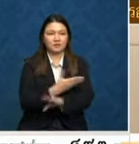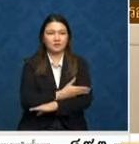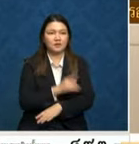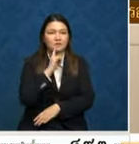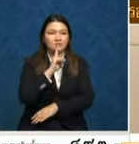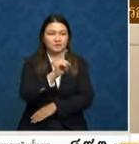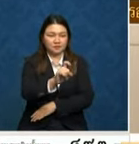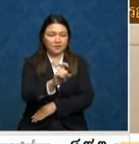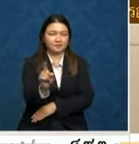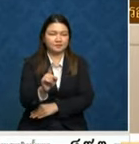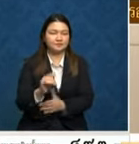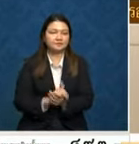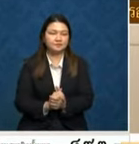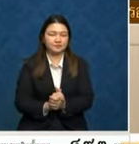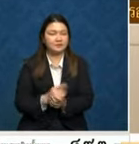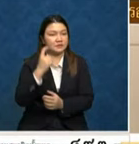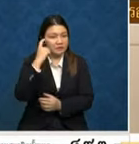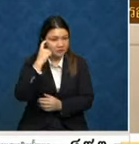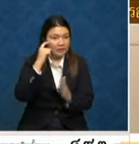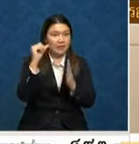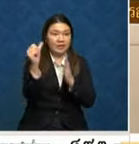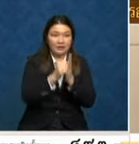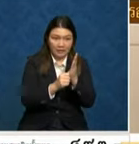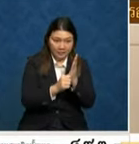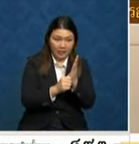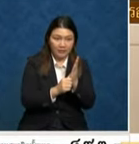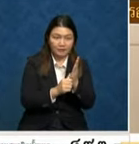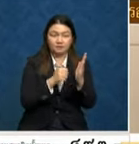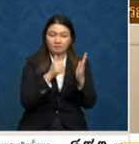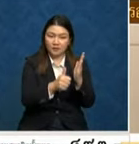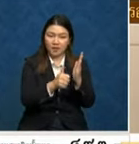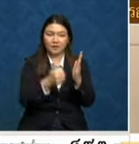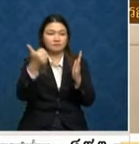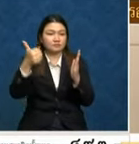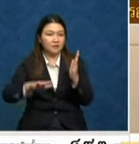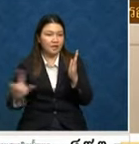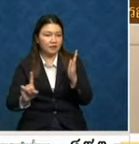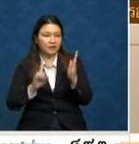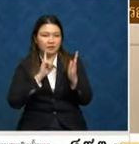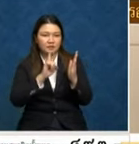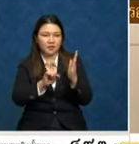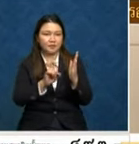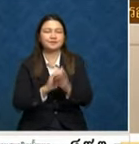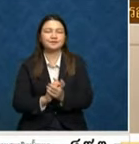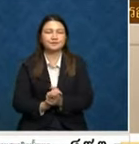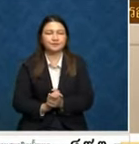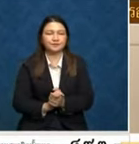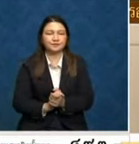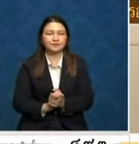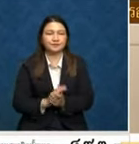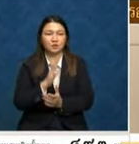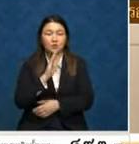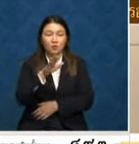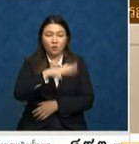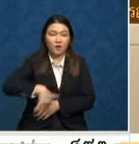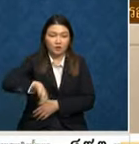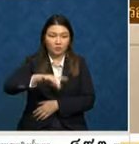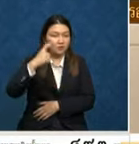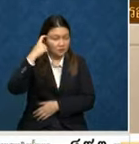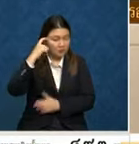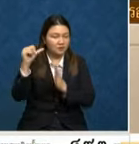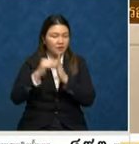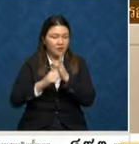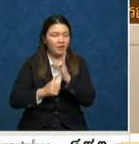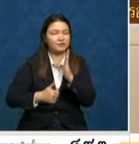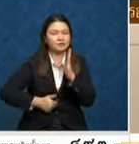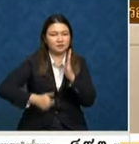ประชุมก่อนว่าจะเห็นควรให้มีการแก้ไขหรือไม่กรณีที่ประชุมมีมติเห็นควรให้มีการแก้ไ